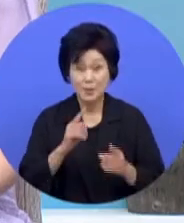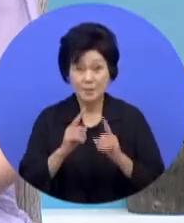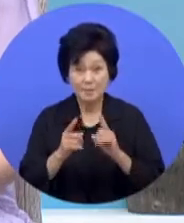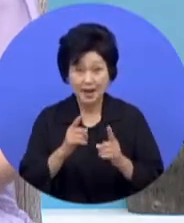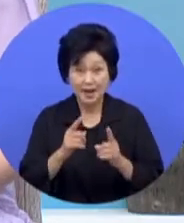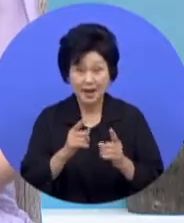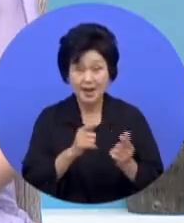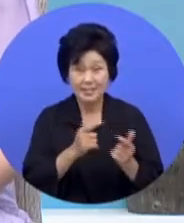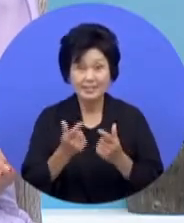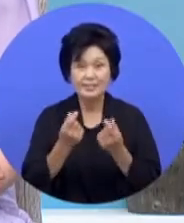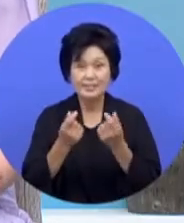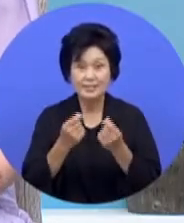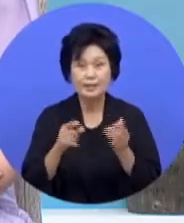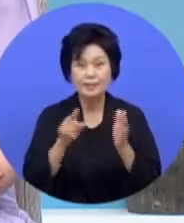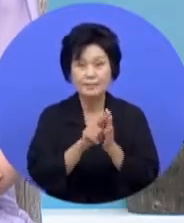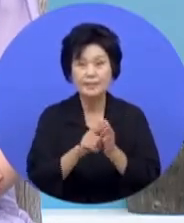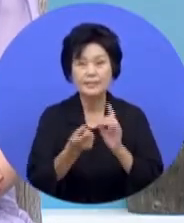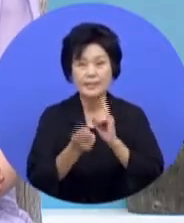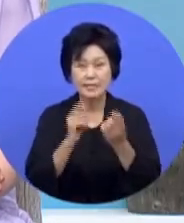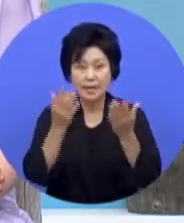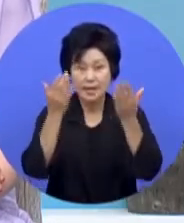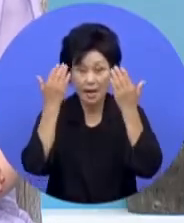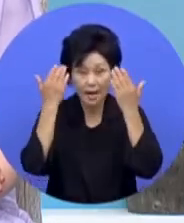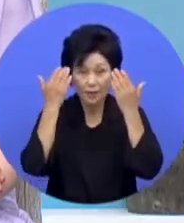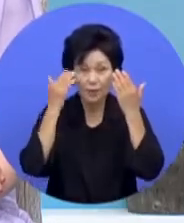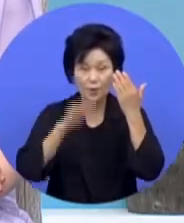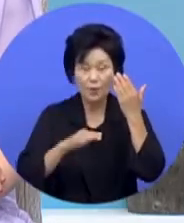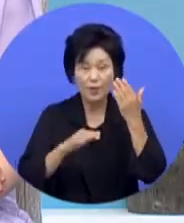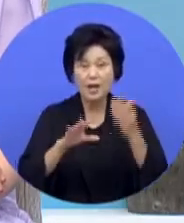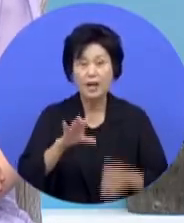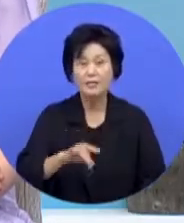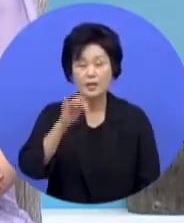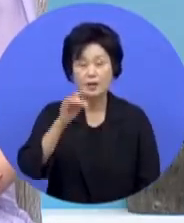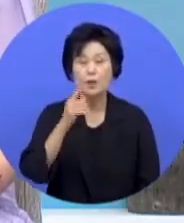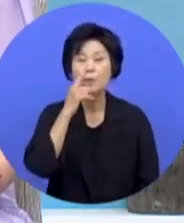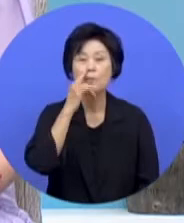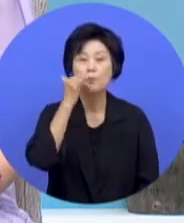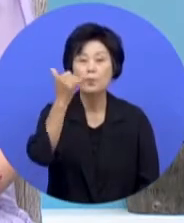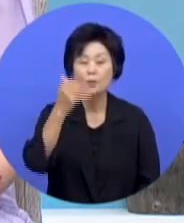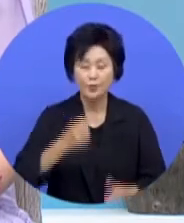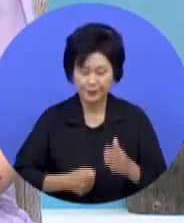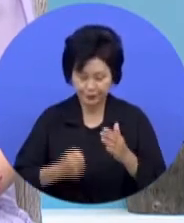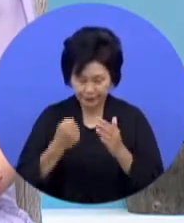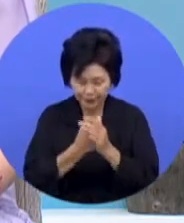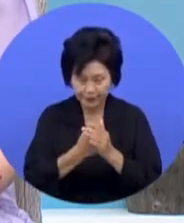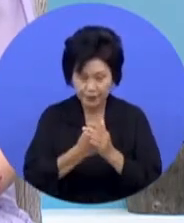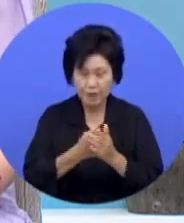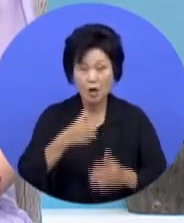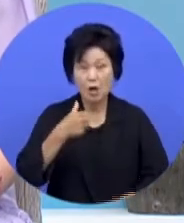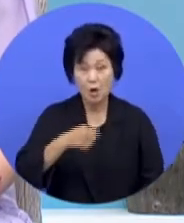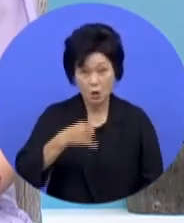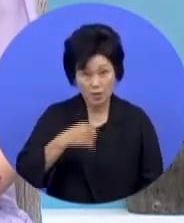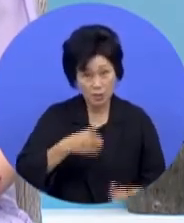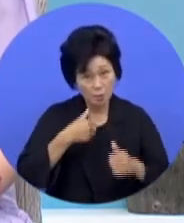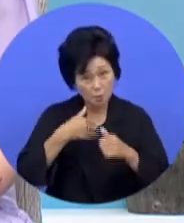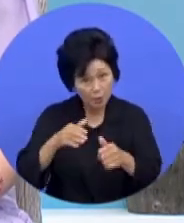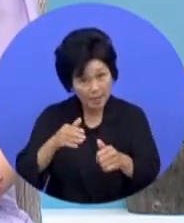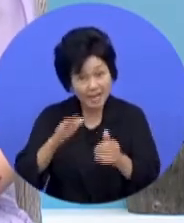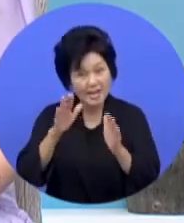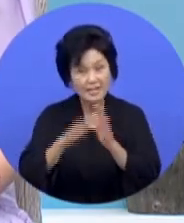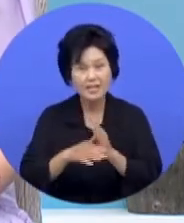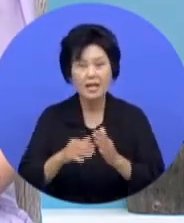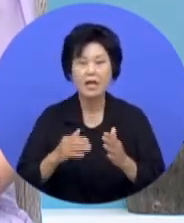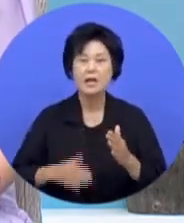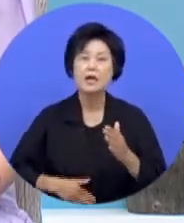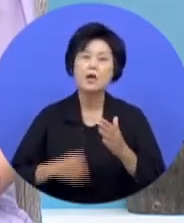사실은 기독교 대안학교에 처음에 학부형들이 결정하고 보내는 거 이거 어떻게 보면 용기가 좀 필요할 수도 그렇죠. 있어요. 네,